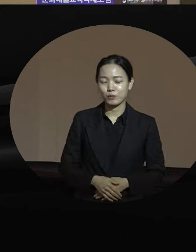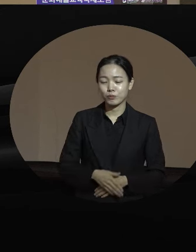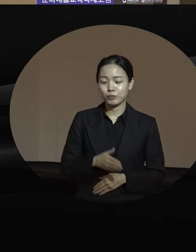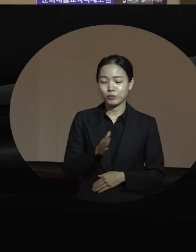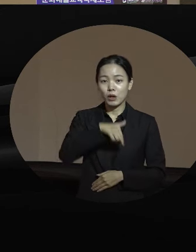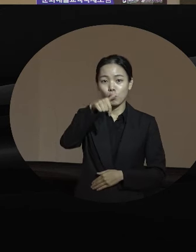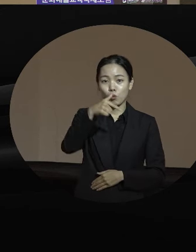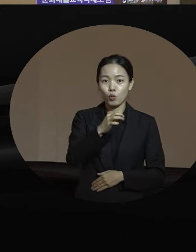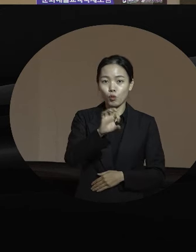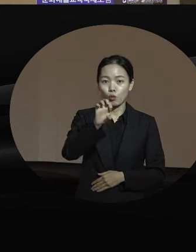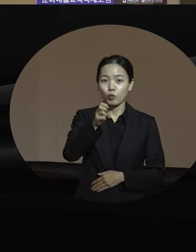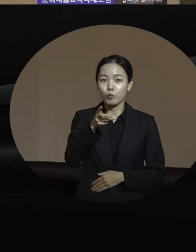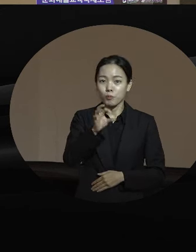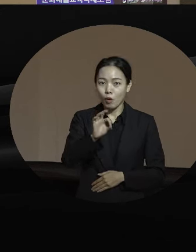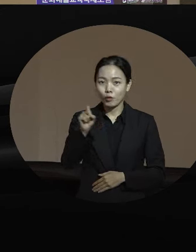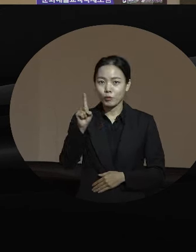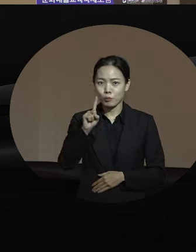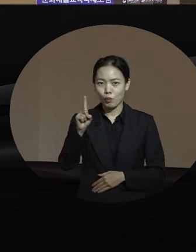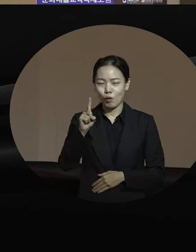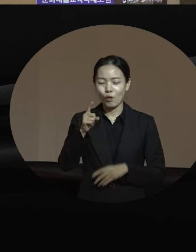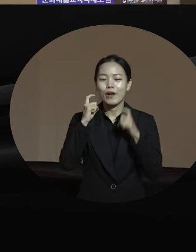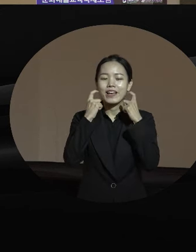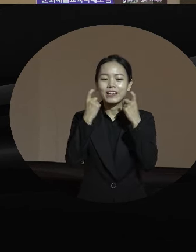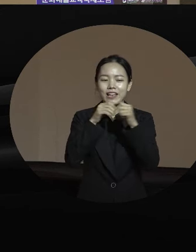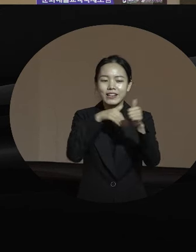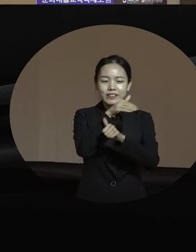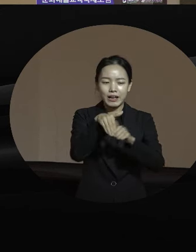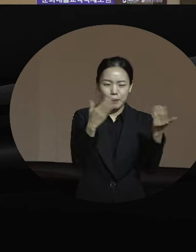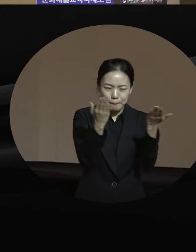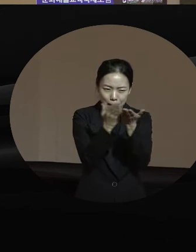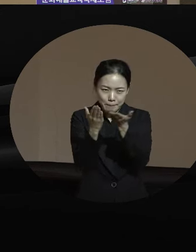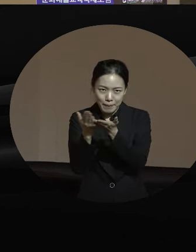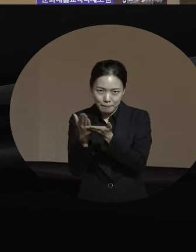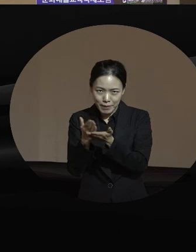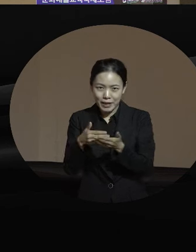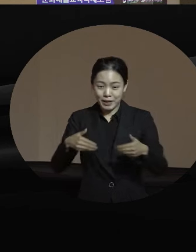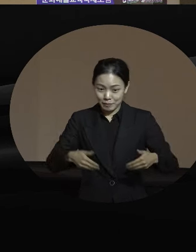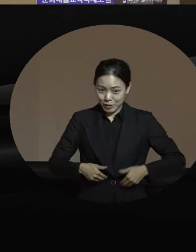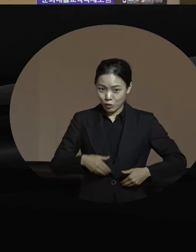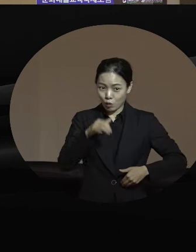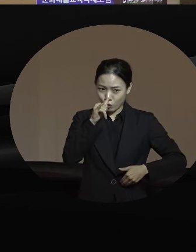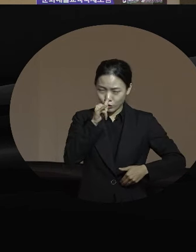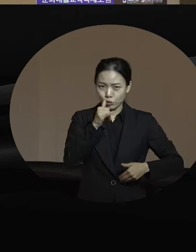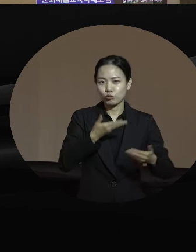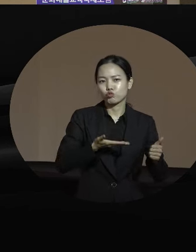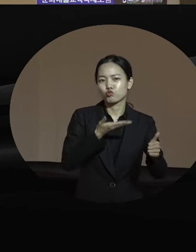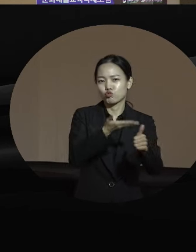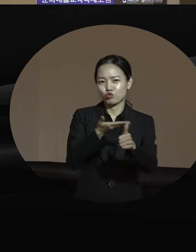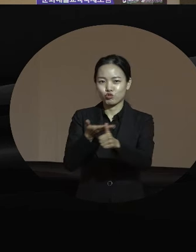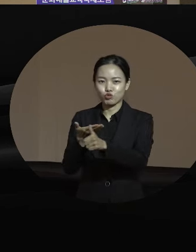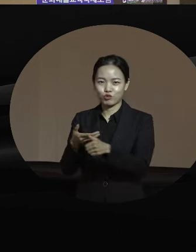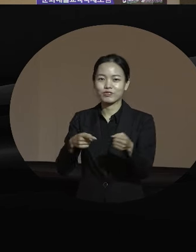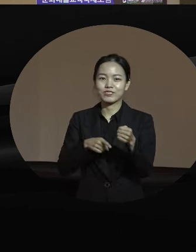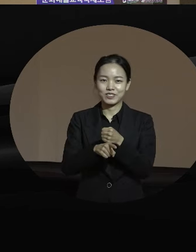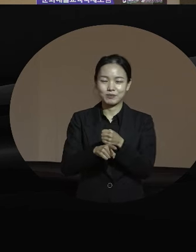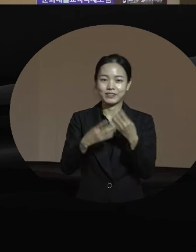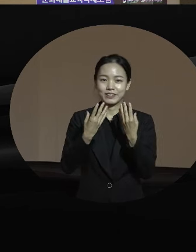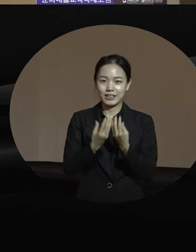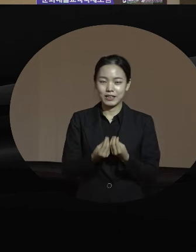공평은 개개인의 상황과 요구에 맞게 필요한 자원, 지원으로 접근하는 것을 말합니다. 예를